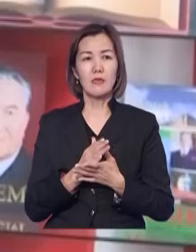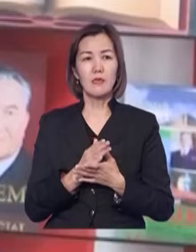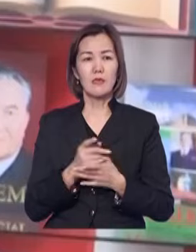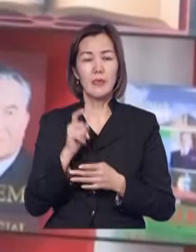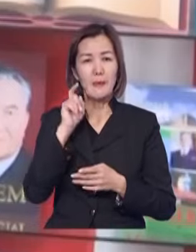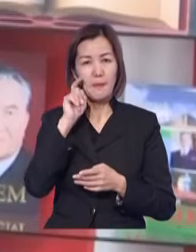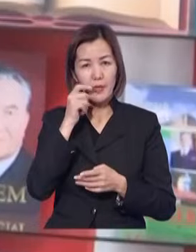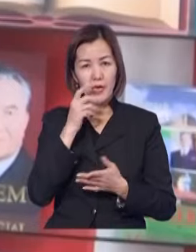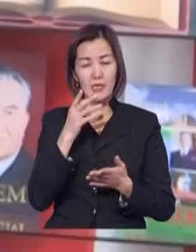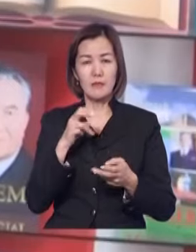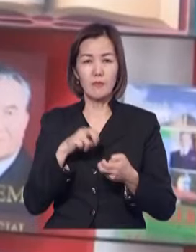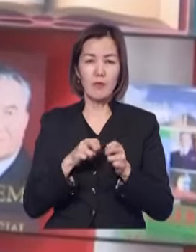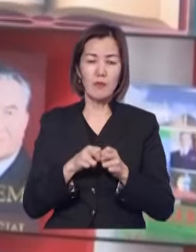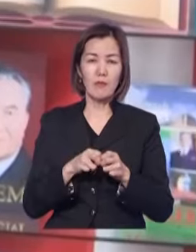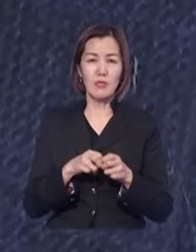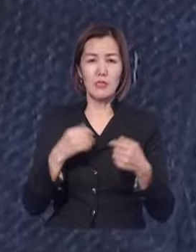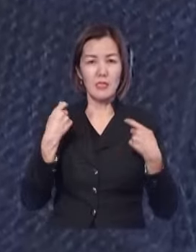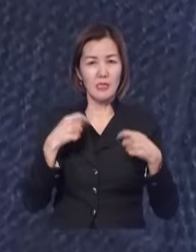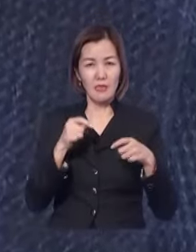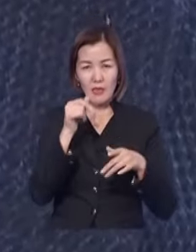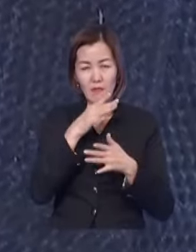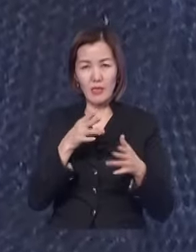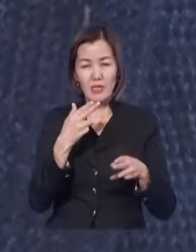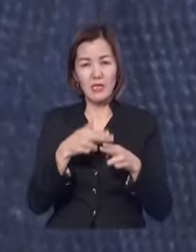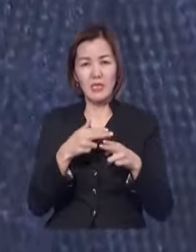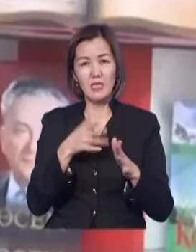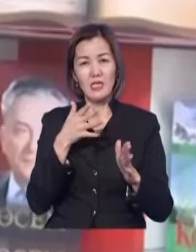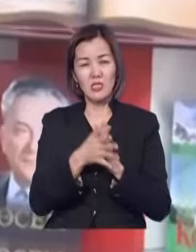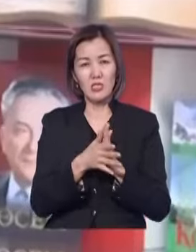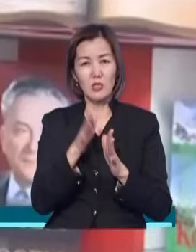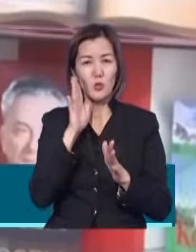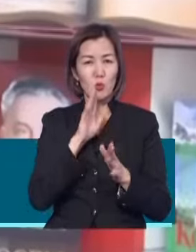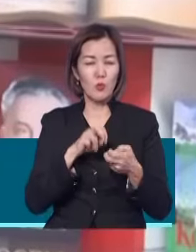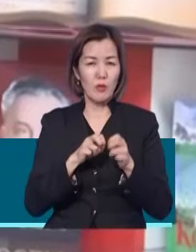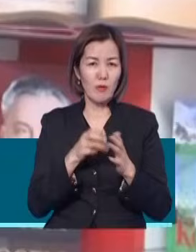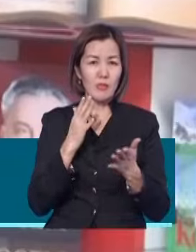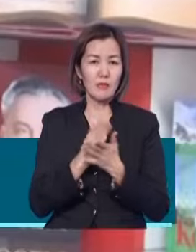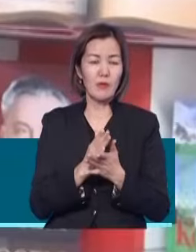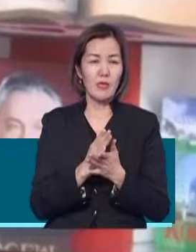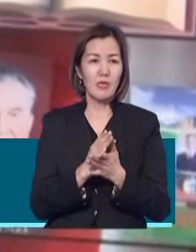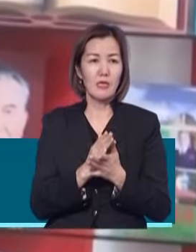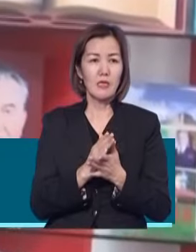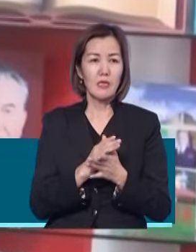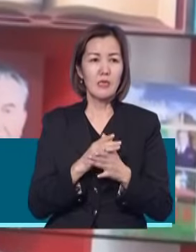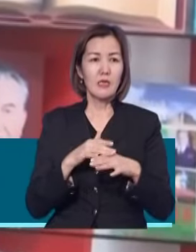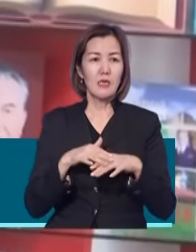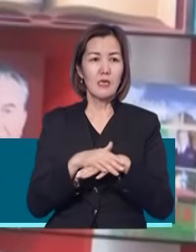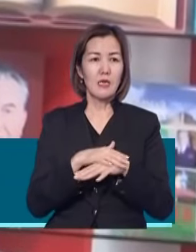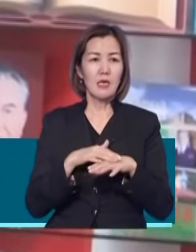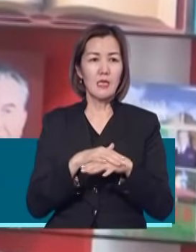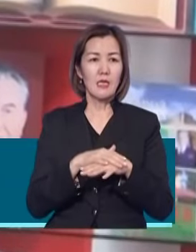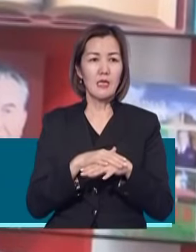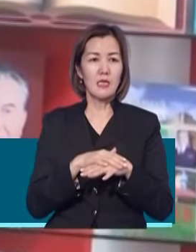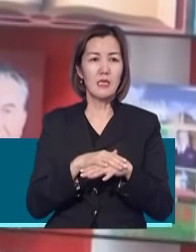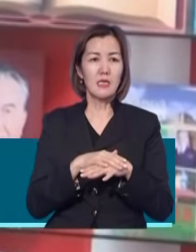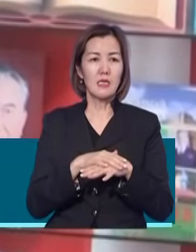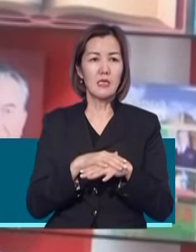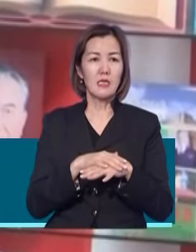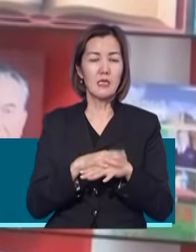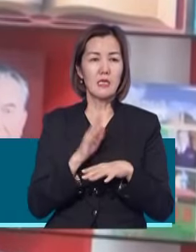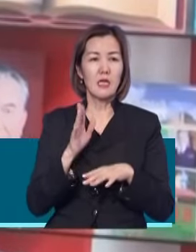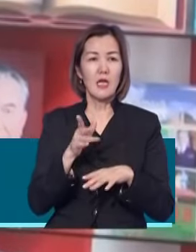мәселесі өтпей жатты. Су мәселесі барды. Енді оған байланысты да қала әкімі өзінің жауабын берді.